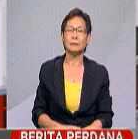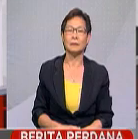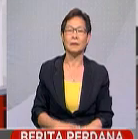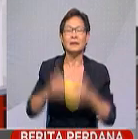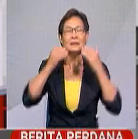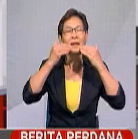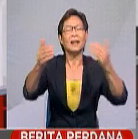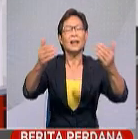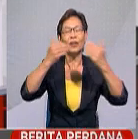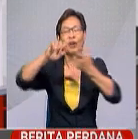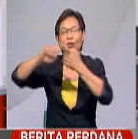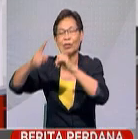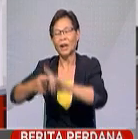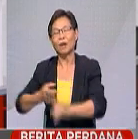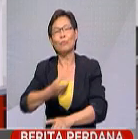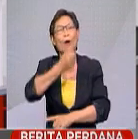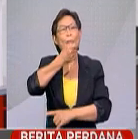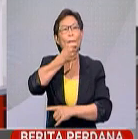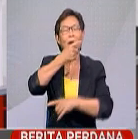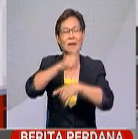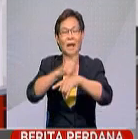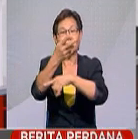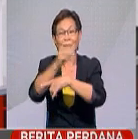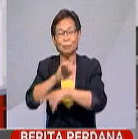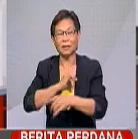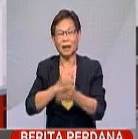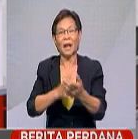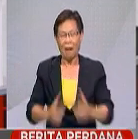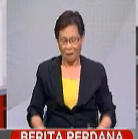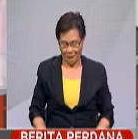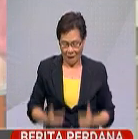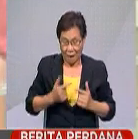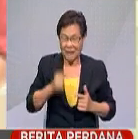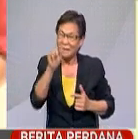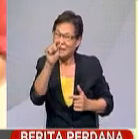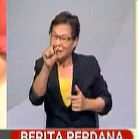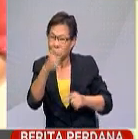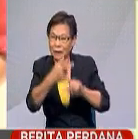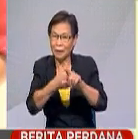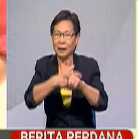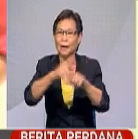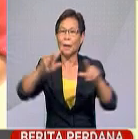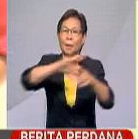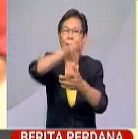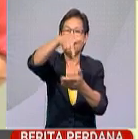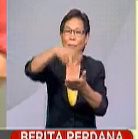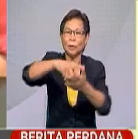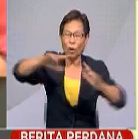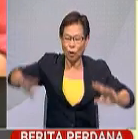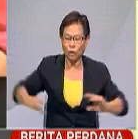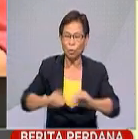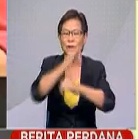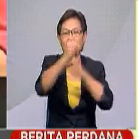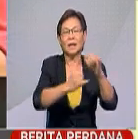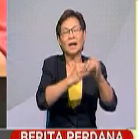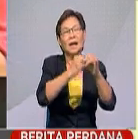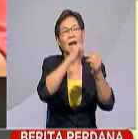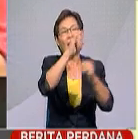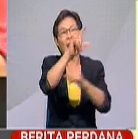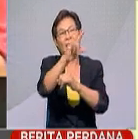Baik, terima kasih rakan penyampai di Angkasa Puri. Saya berlintas langsung seketika dari Pusat Konvensyen Antarabangsa Langkawi,